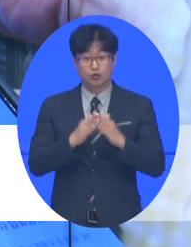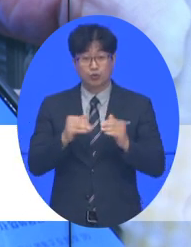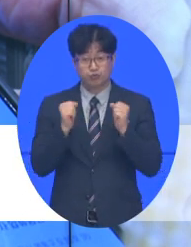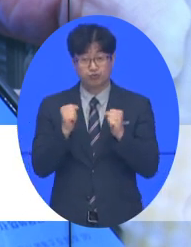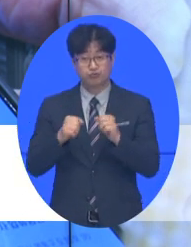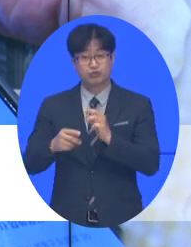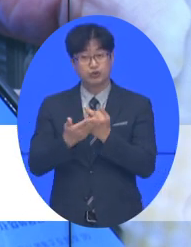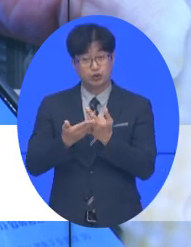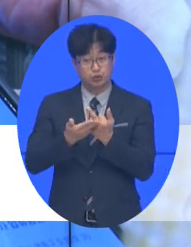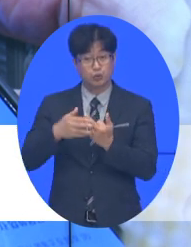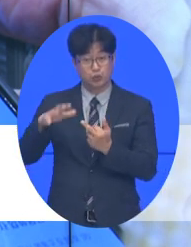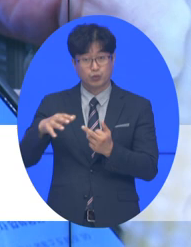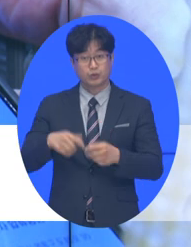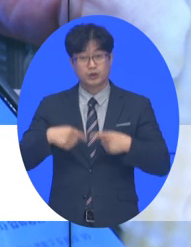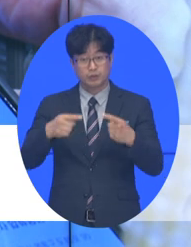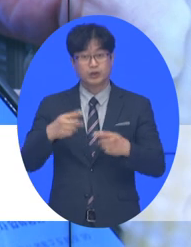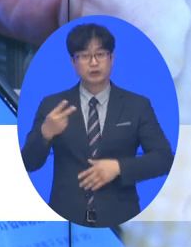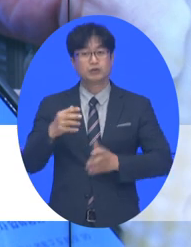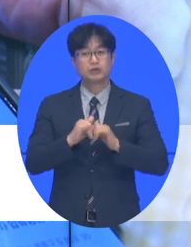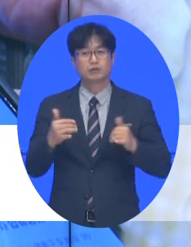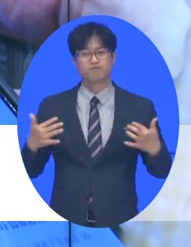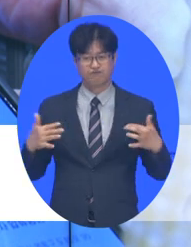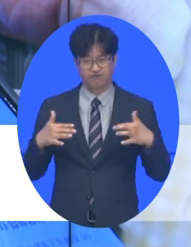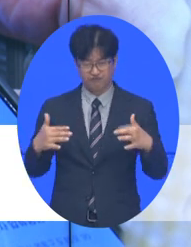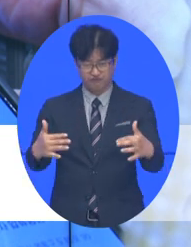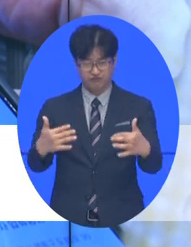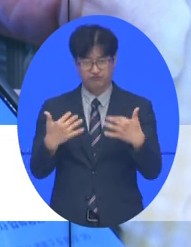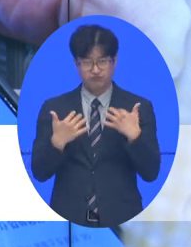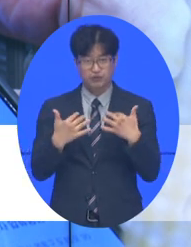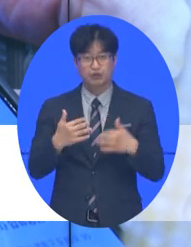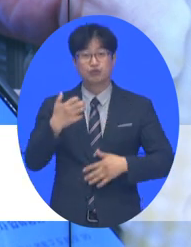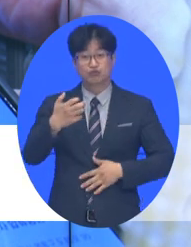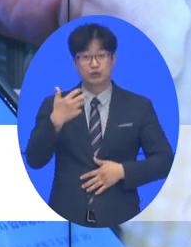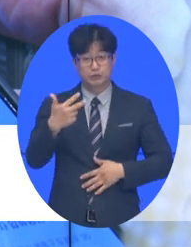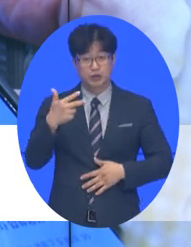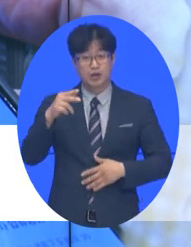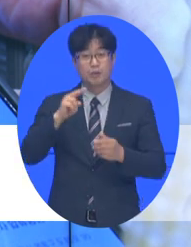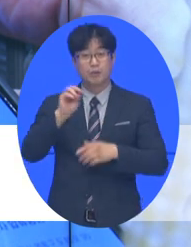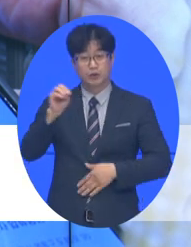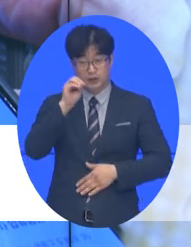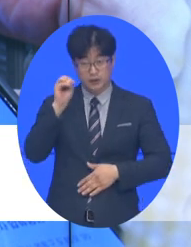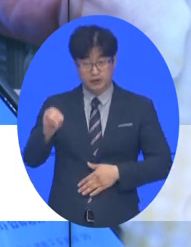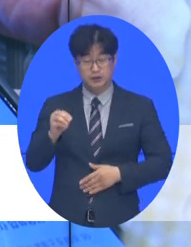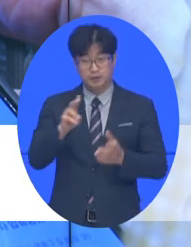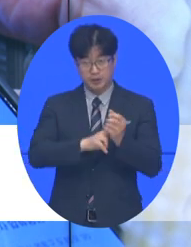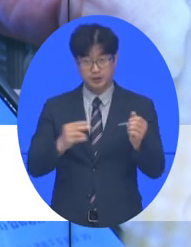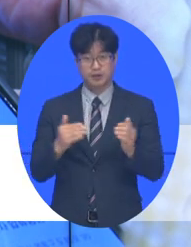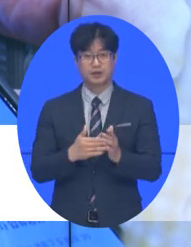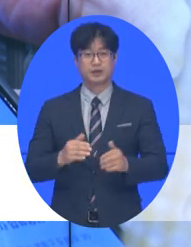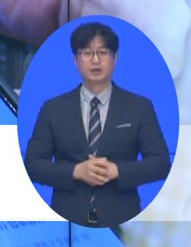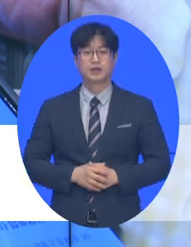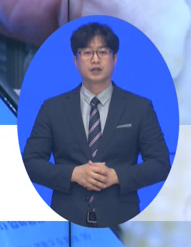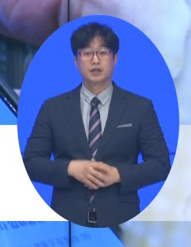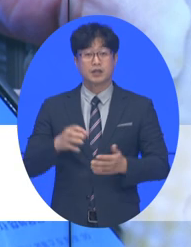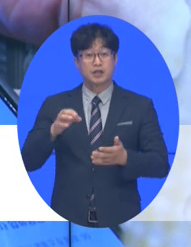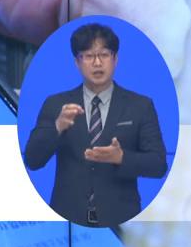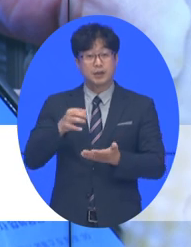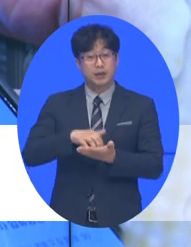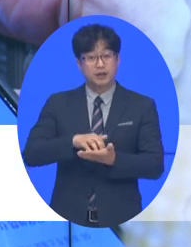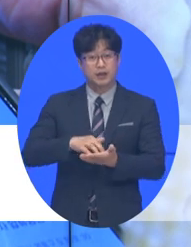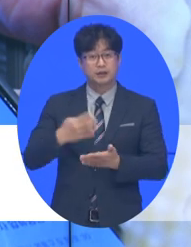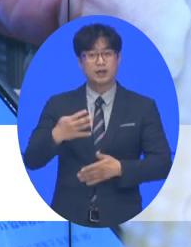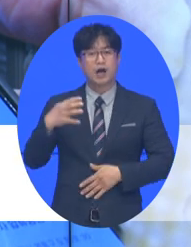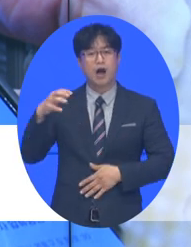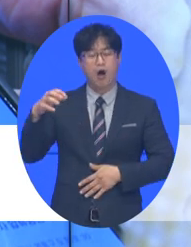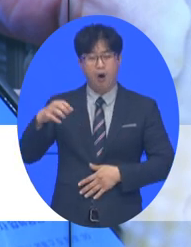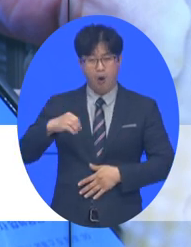제주도 참여했는데요. 2,000명이 넘는 발걸음이 이어지면서 97%의 낙찰률을 기록했습니다. 금액으로